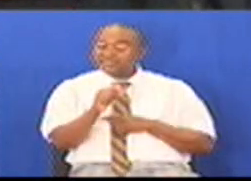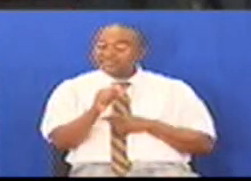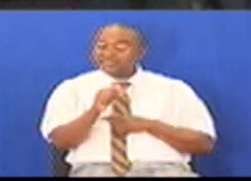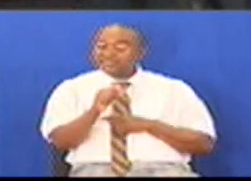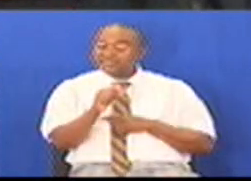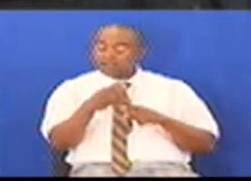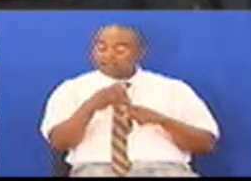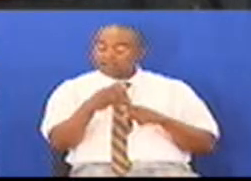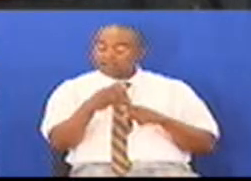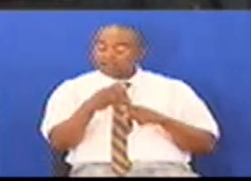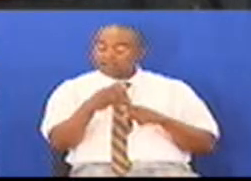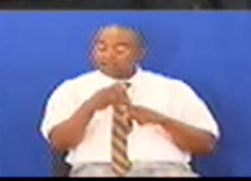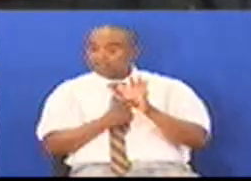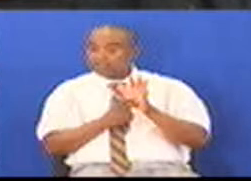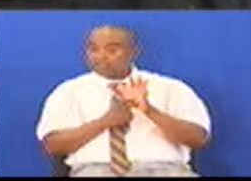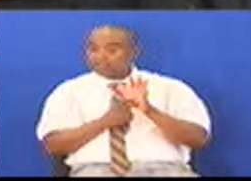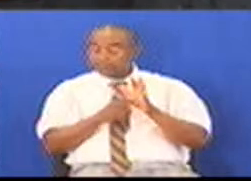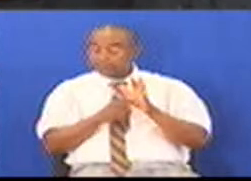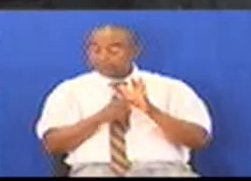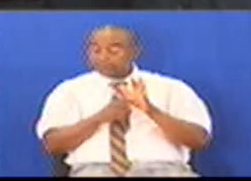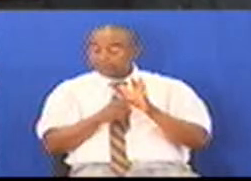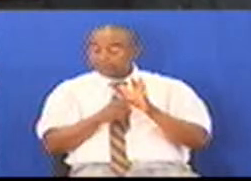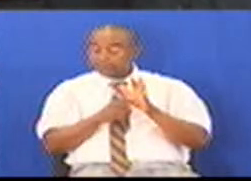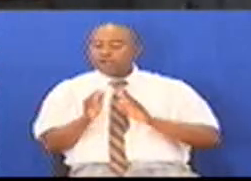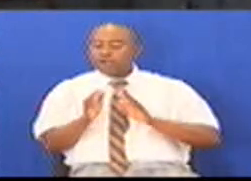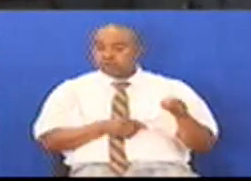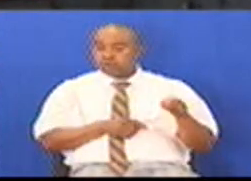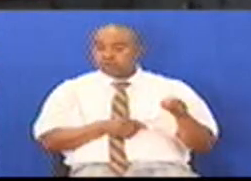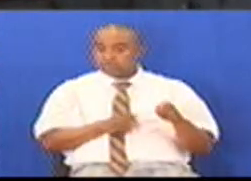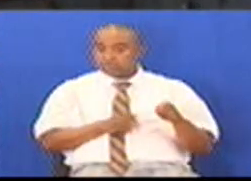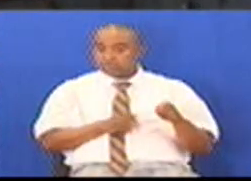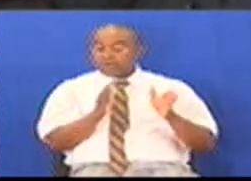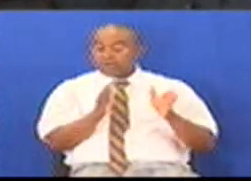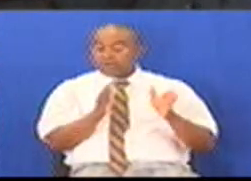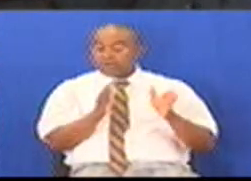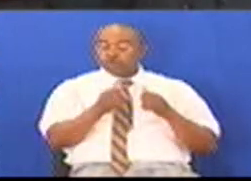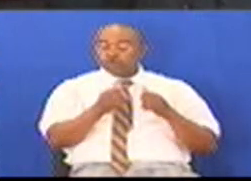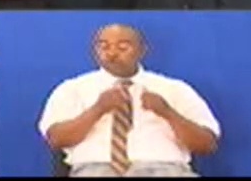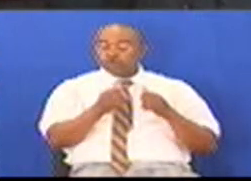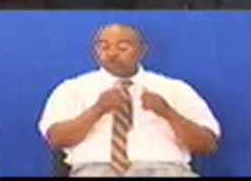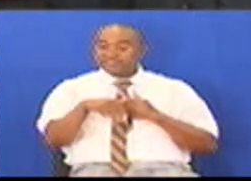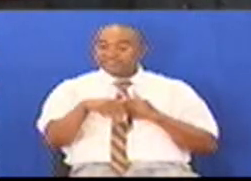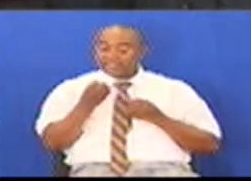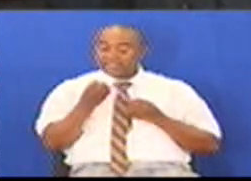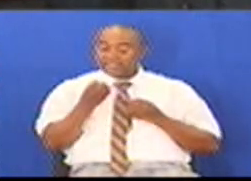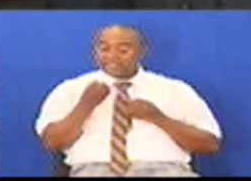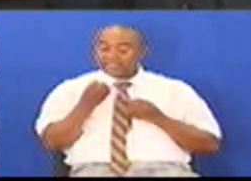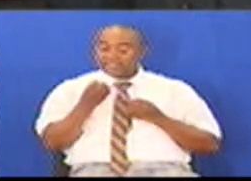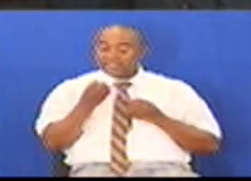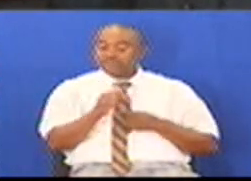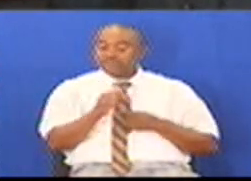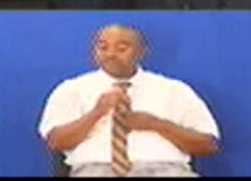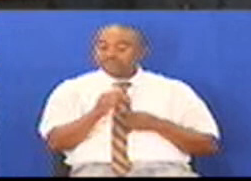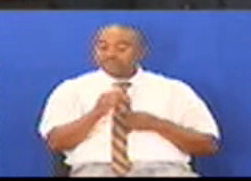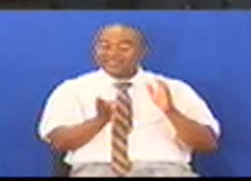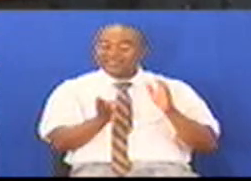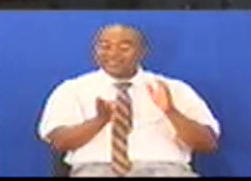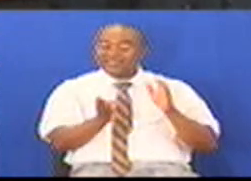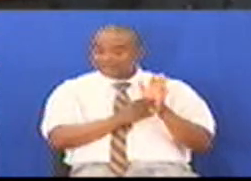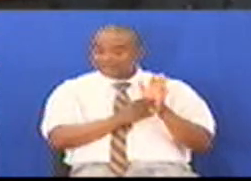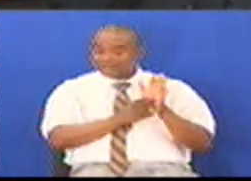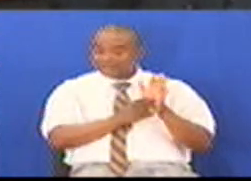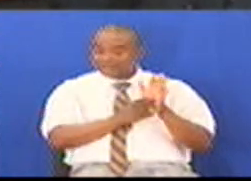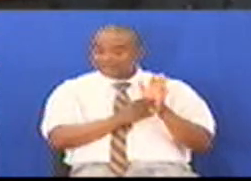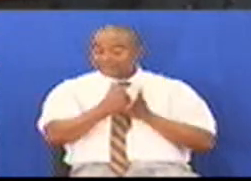107 zilitakiwa kugharamia mpango huo. Mpango huo ulitegemea serikali kutoa jumla ya shilingi trilioni 59 na